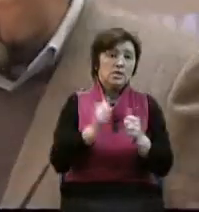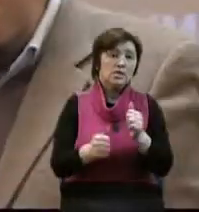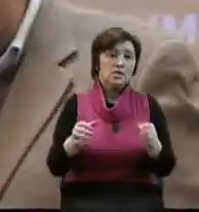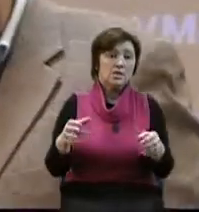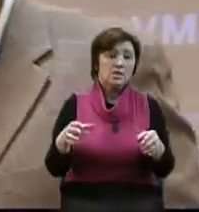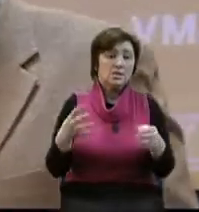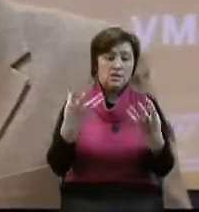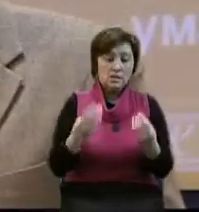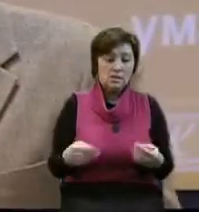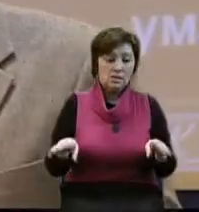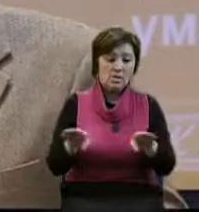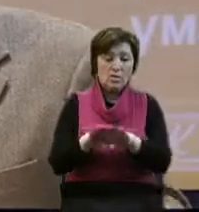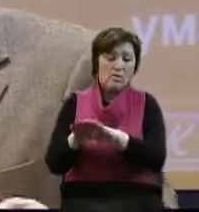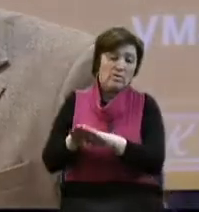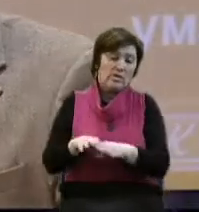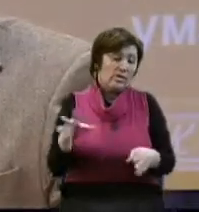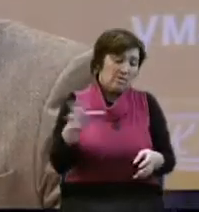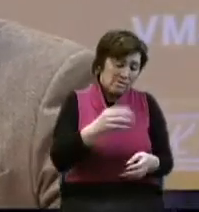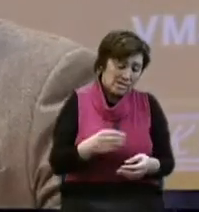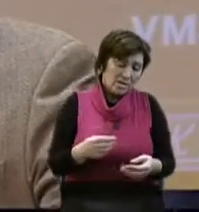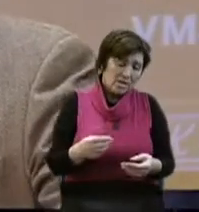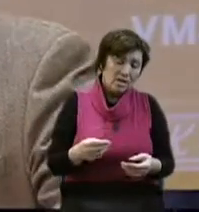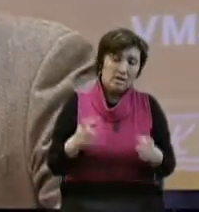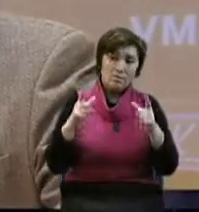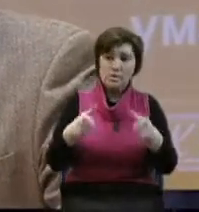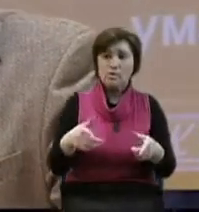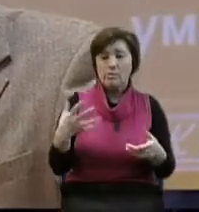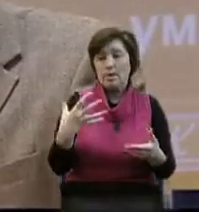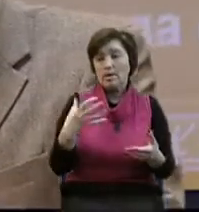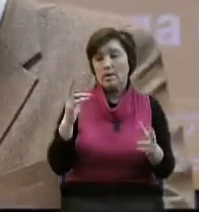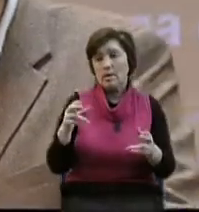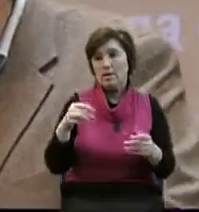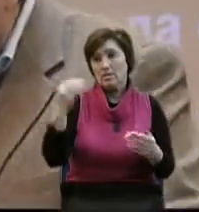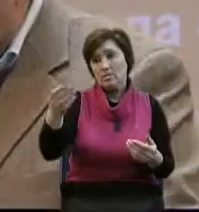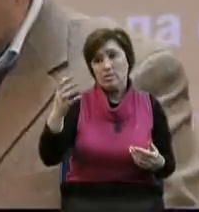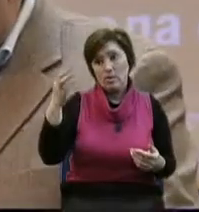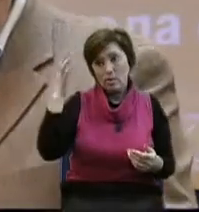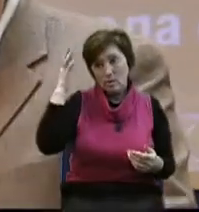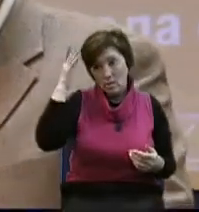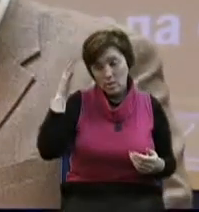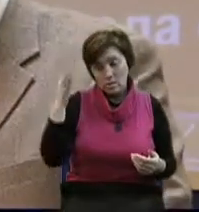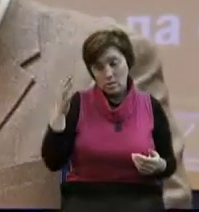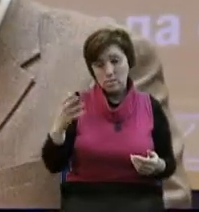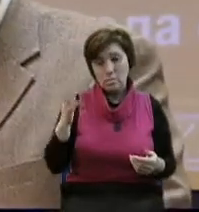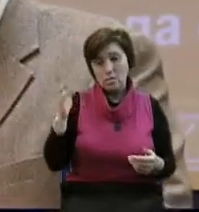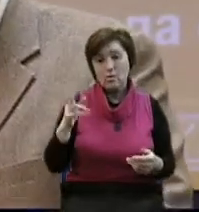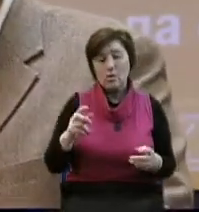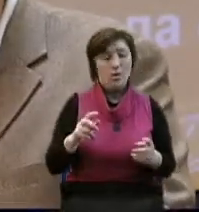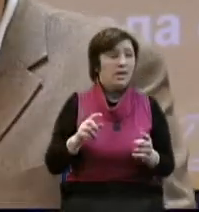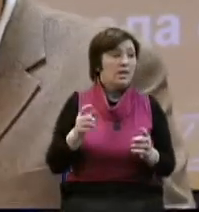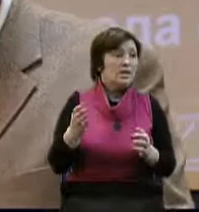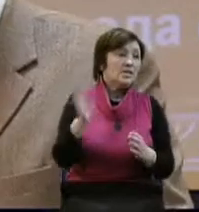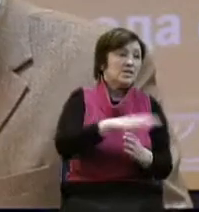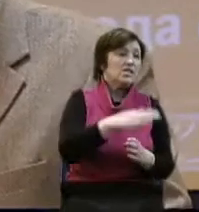удостоверению своего ума». И 6 стих. «Кто различает дни, для Господа различает. А кто не различает